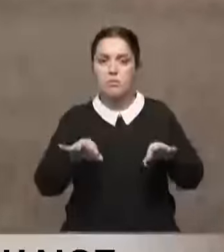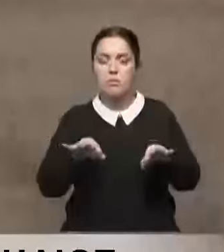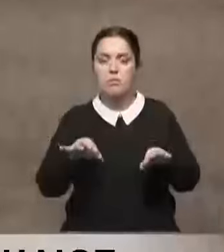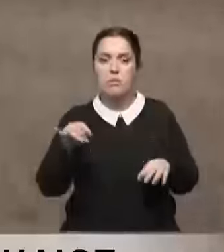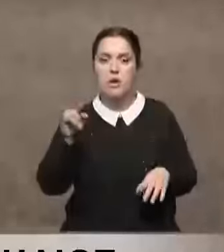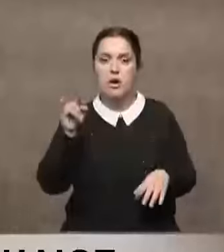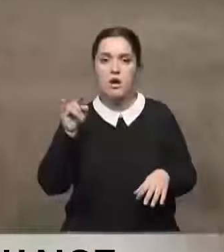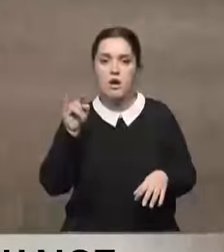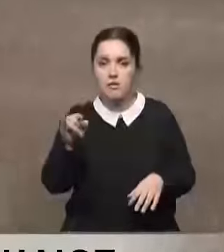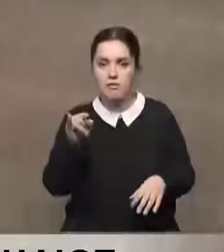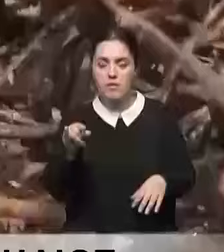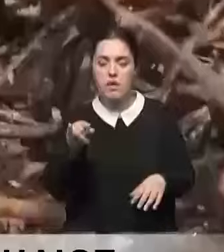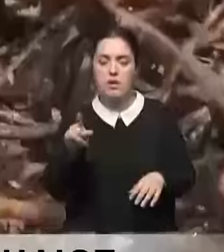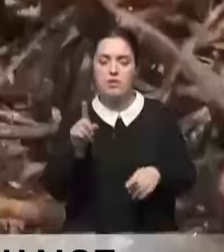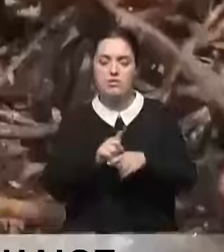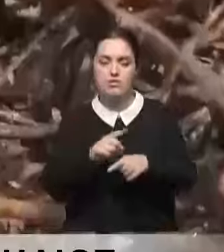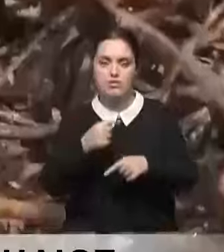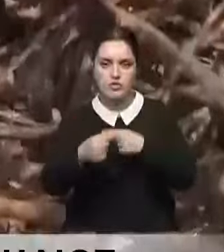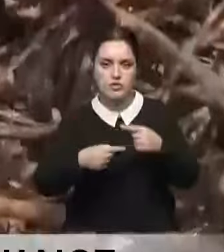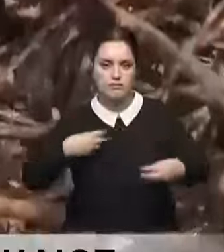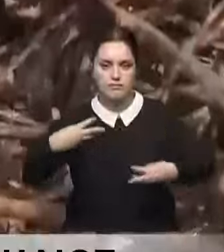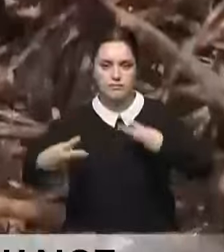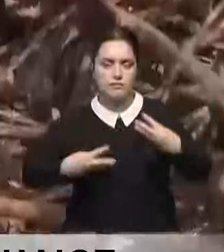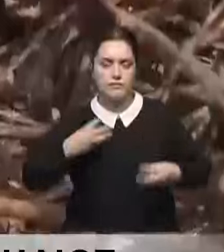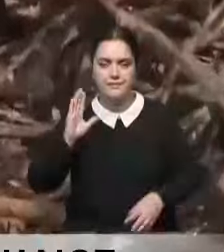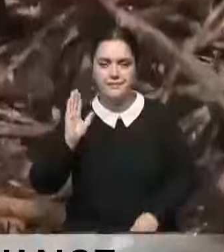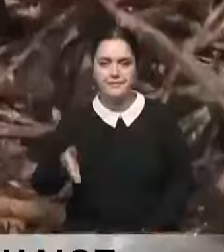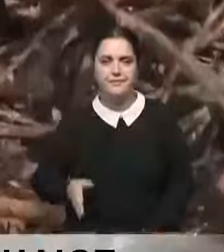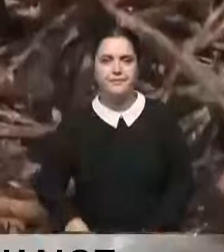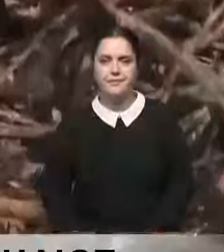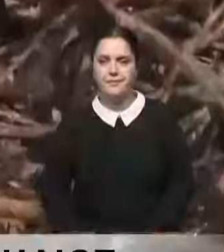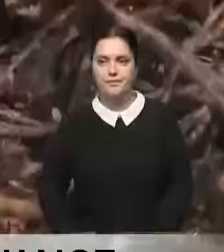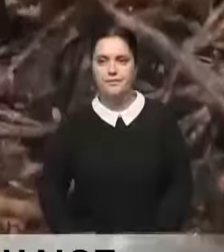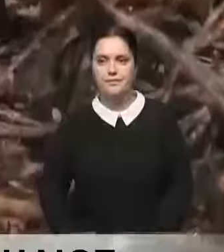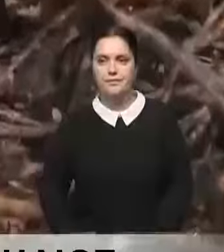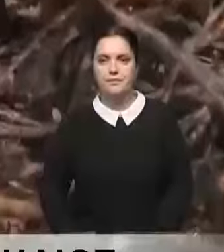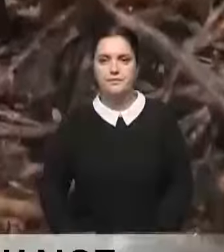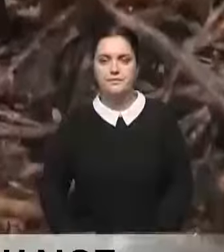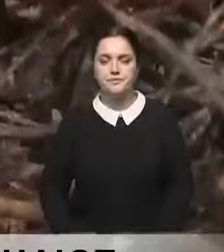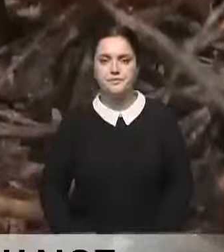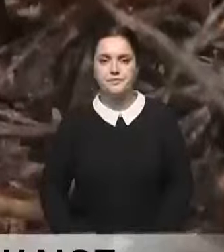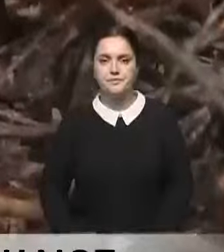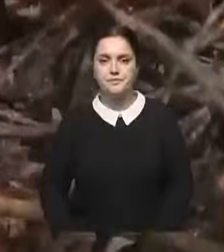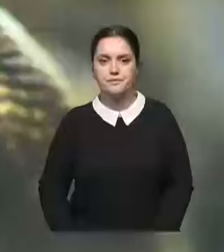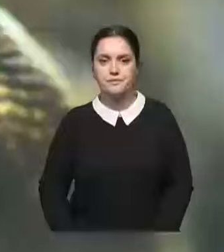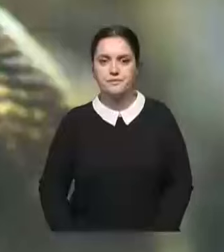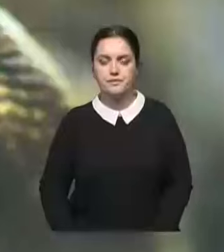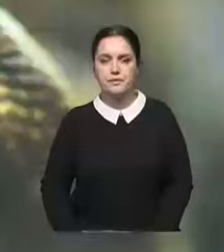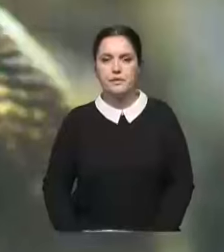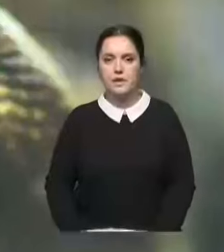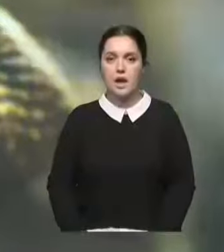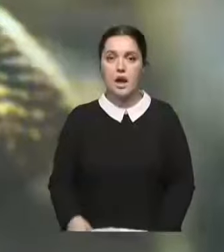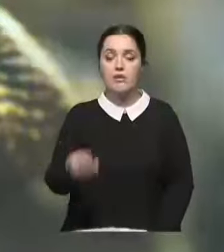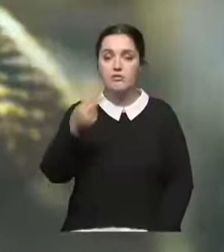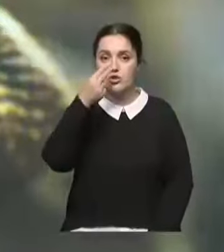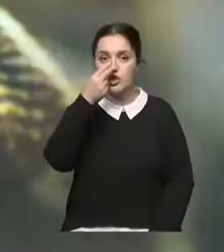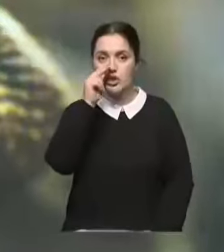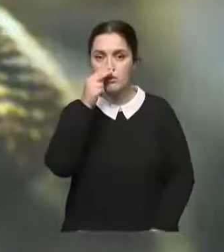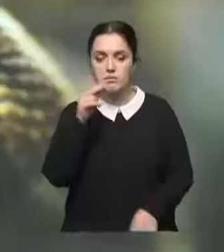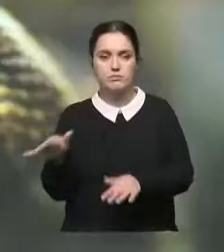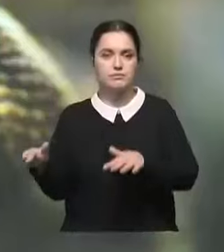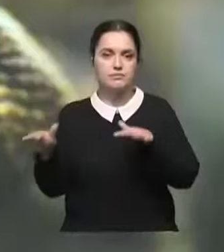авиацию и даже дельтапланы. Наталья Строкова, Сергей Трахтенберг, Кустанайская область, 24 КИЗ. В Шымкенте